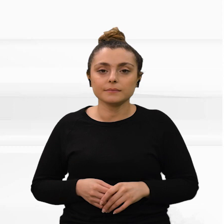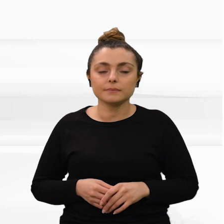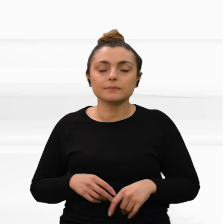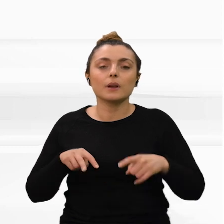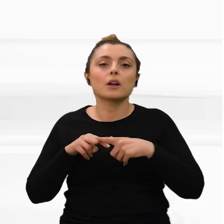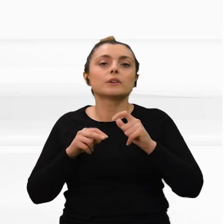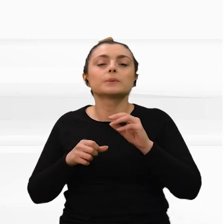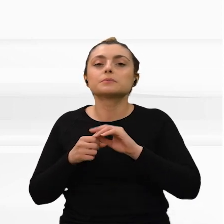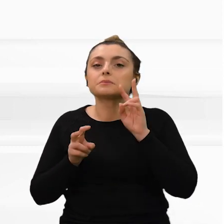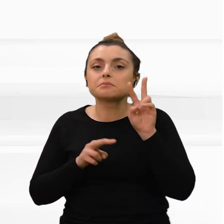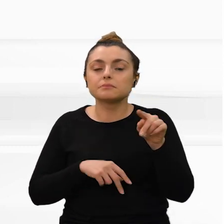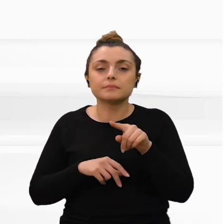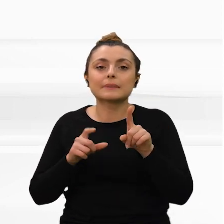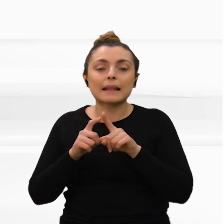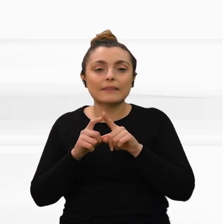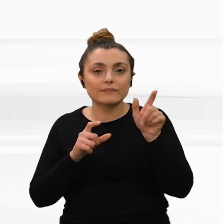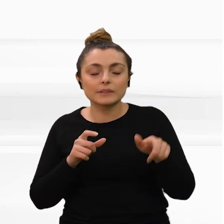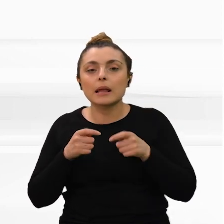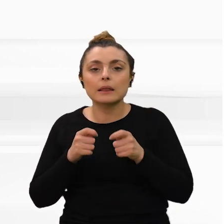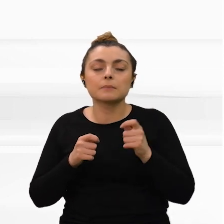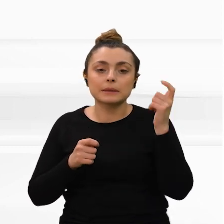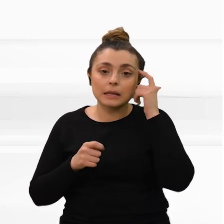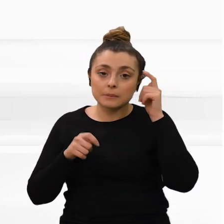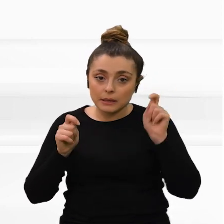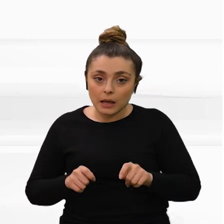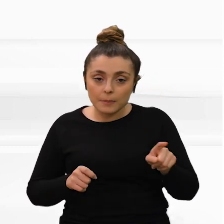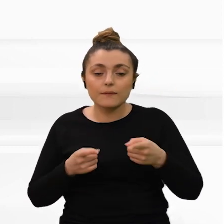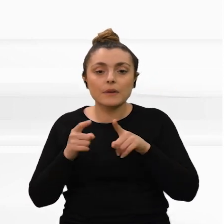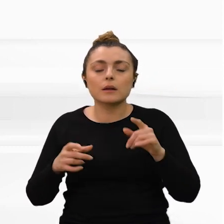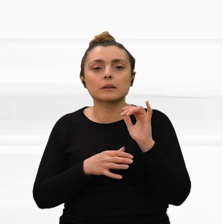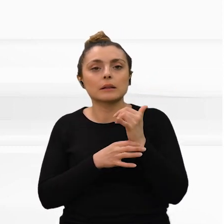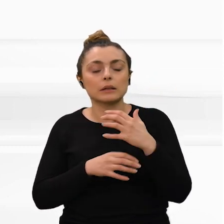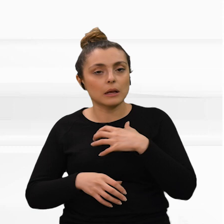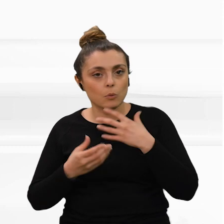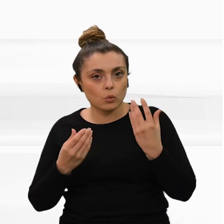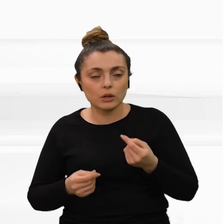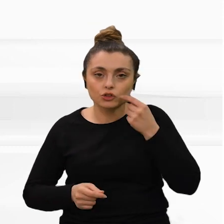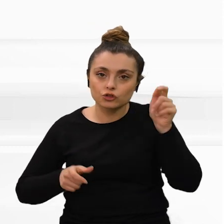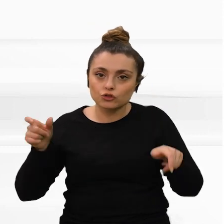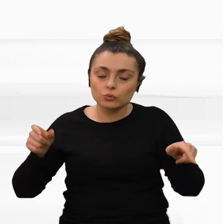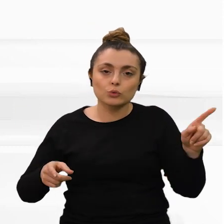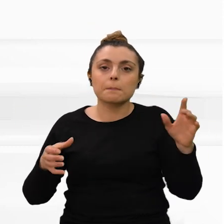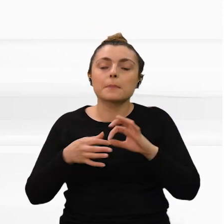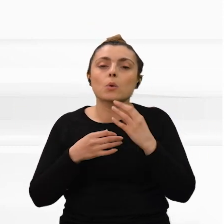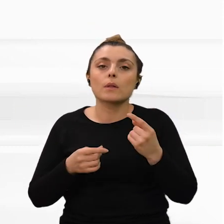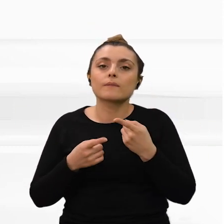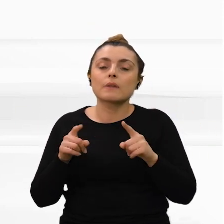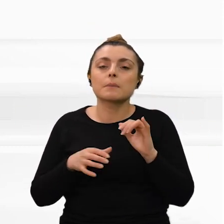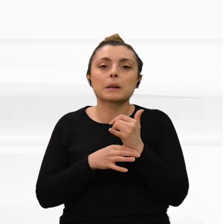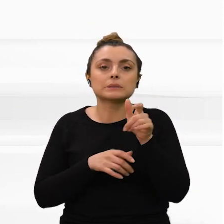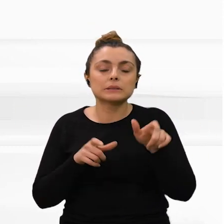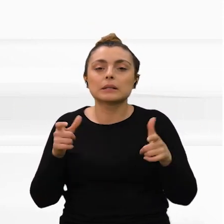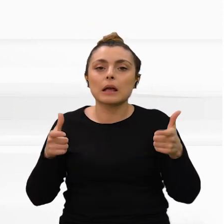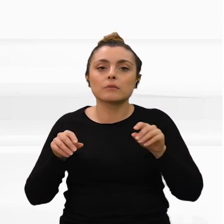al seçeneğiyle değiliz eğitimin tanımını yaparken farklı yeteneklere sahip olan kişilerin buna bağlı olarak